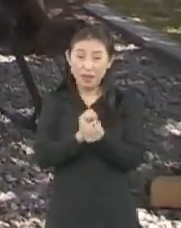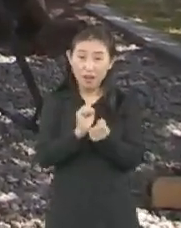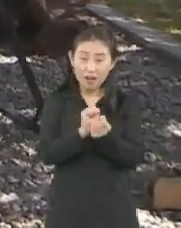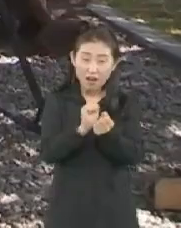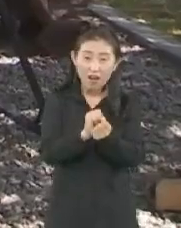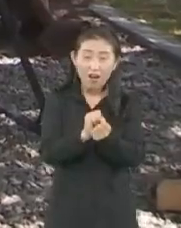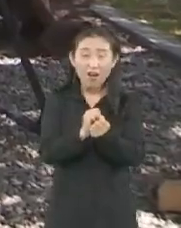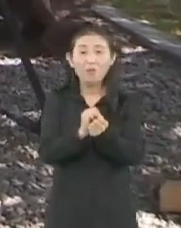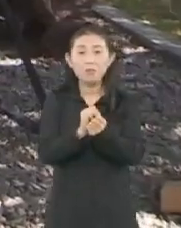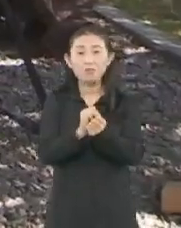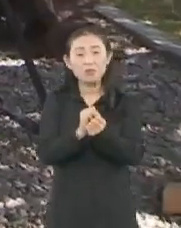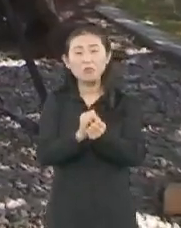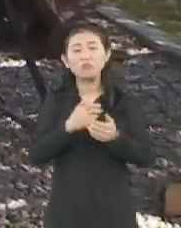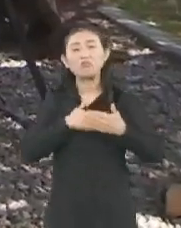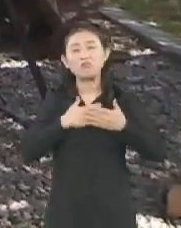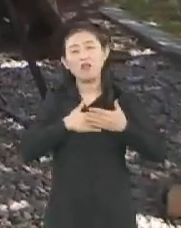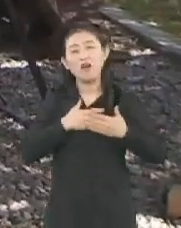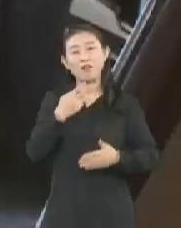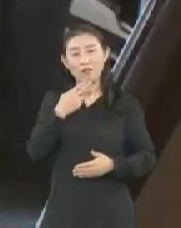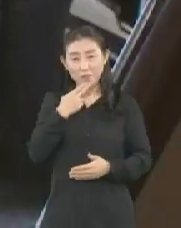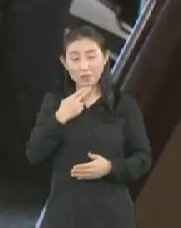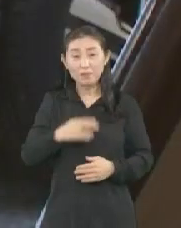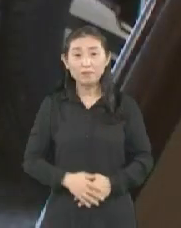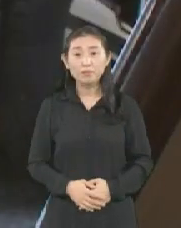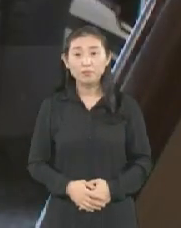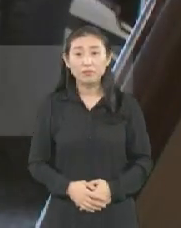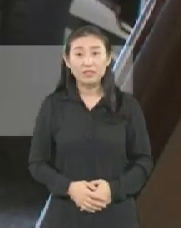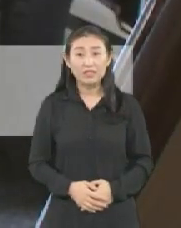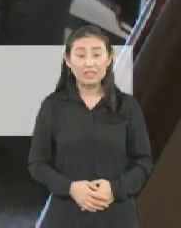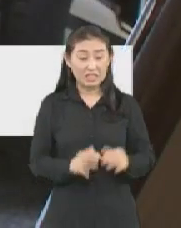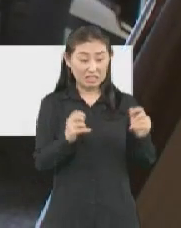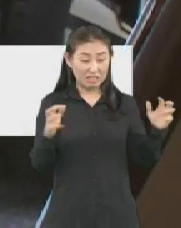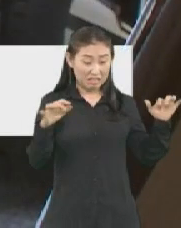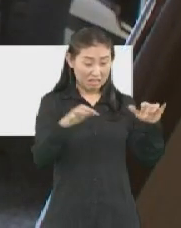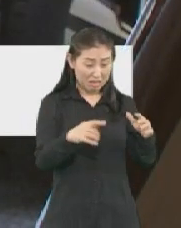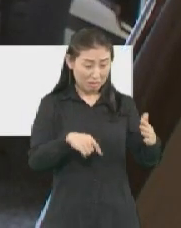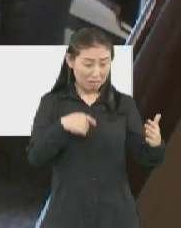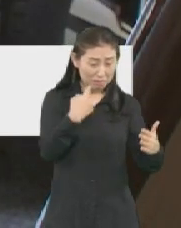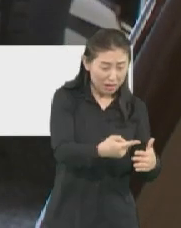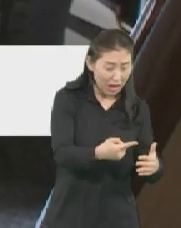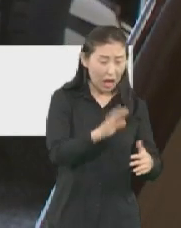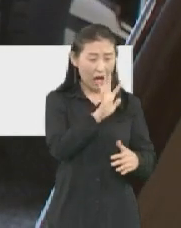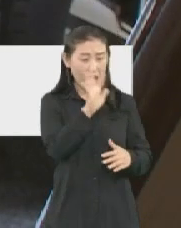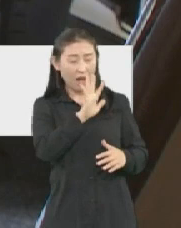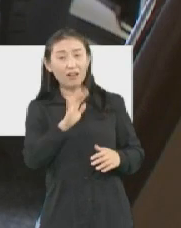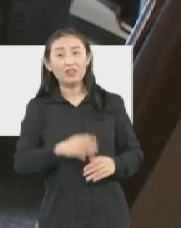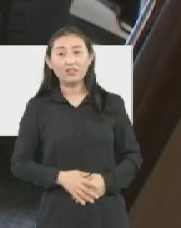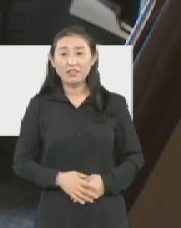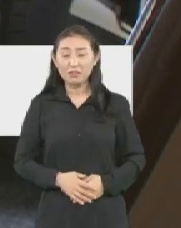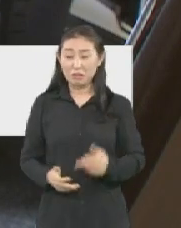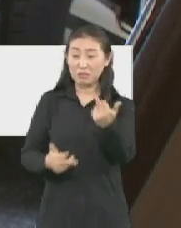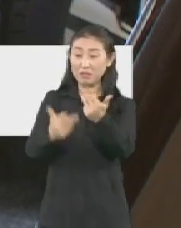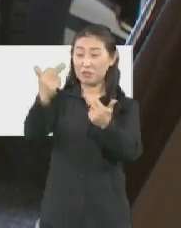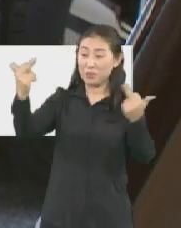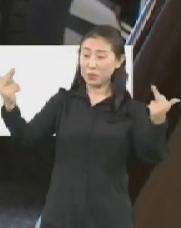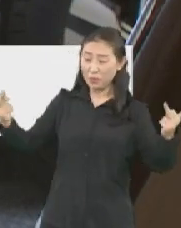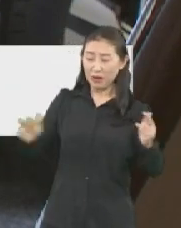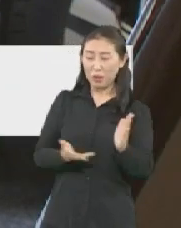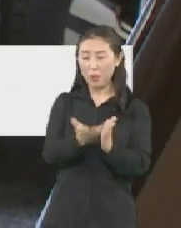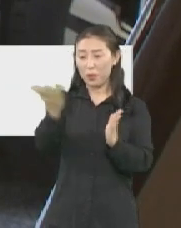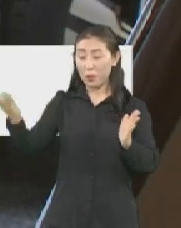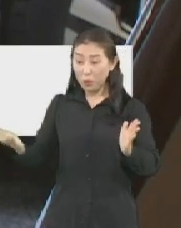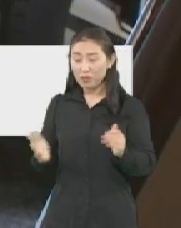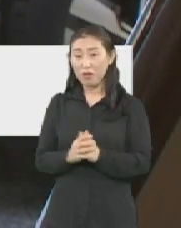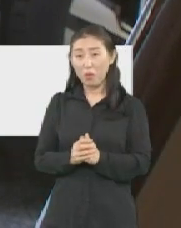대한 불안감도 잊었습니다. 어디 밀집된 장소에 가기가 상당히 두려운데 이렇게 야외에 나오면은 뭐 그런 걱정